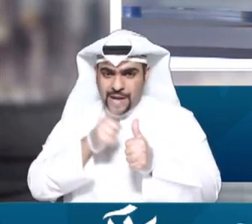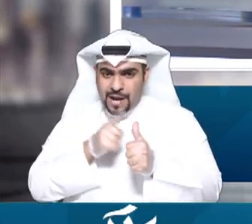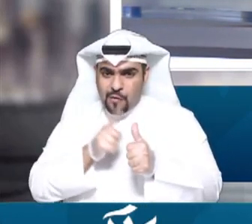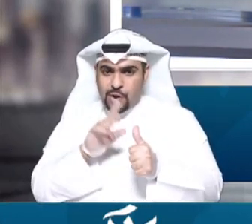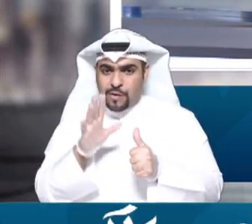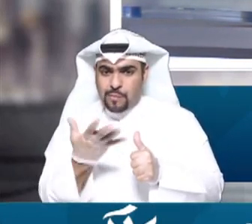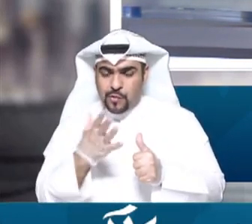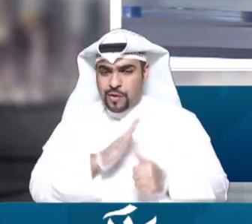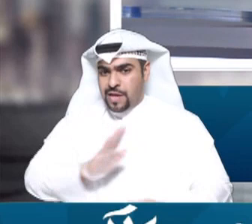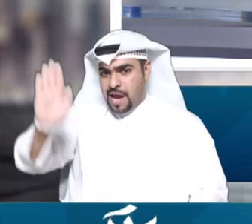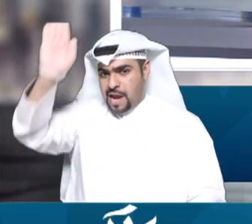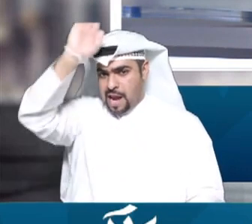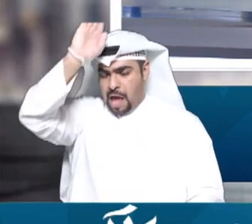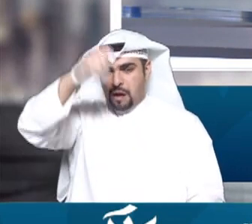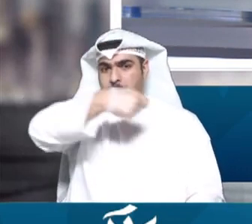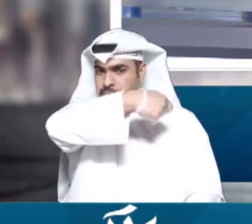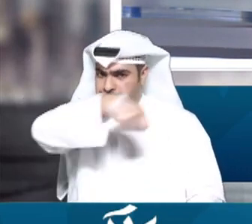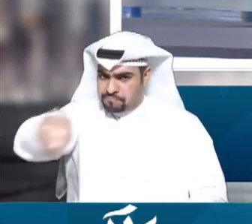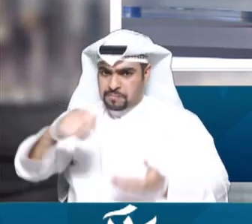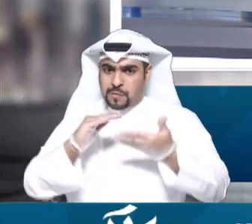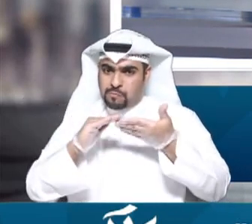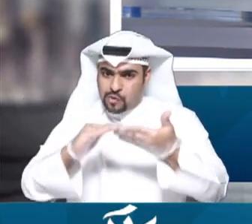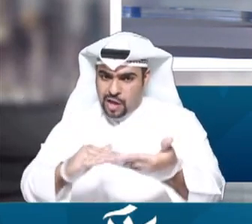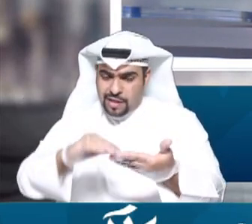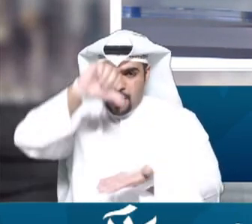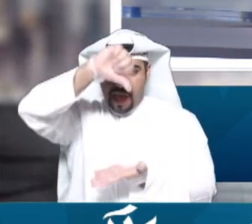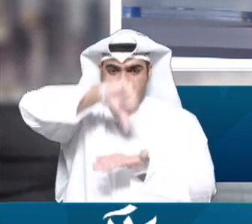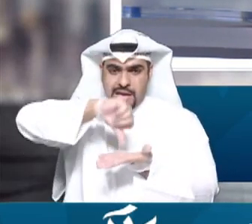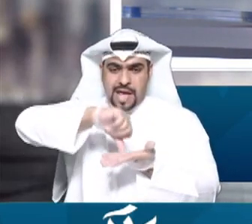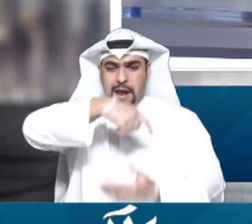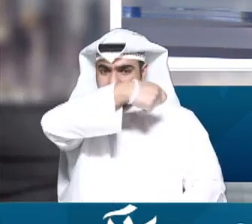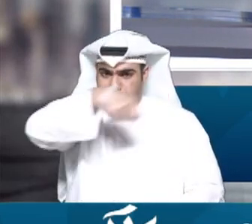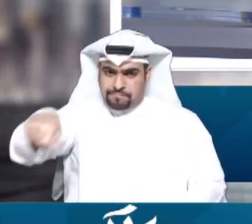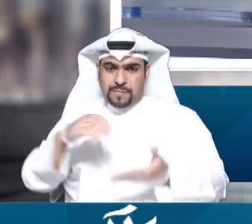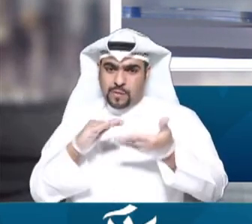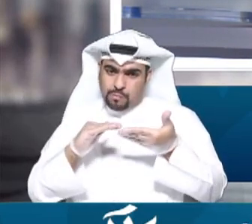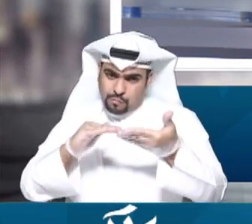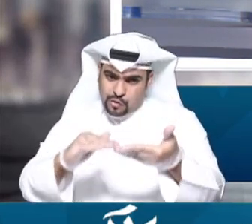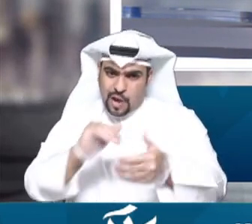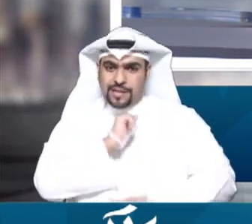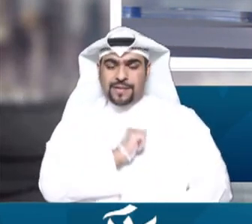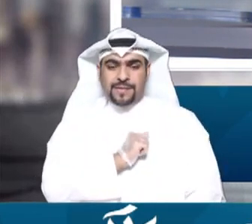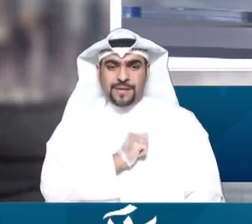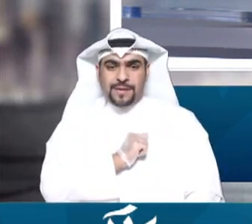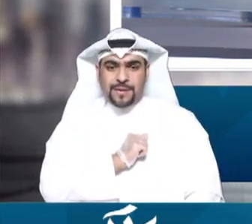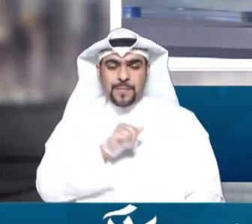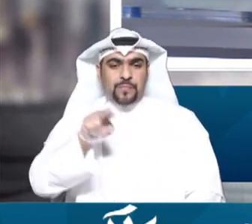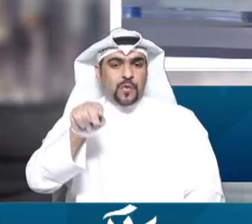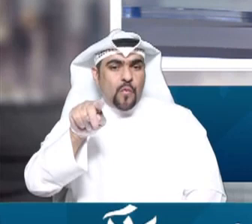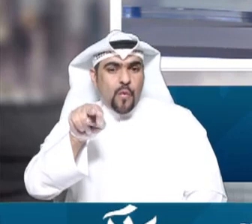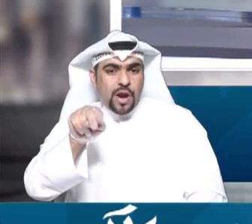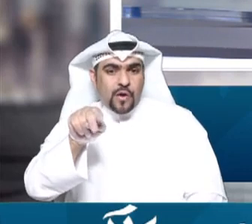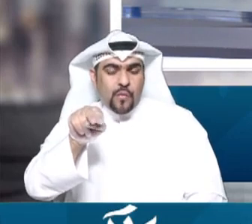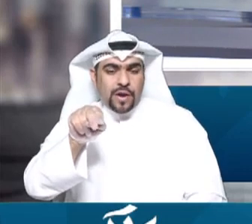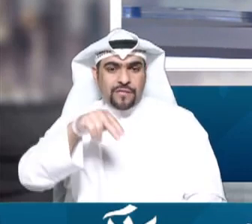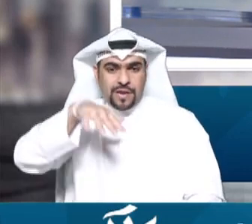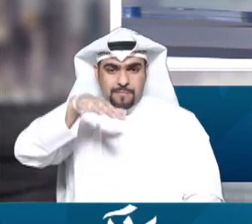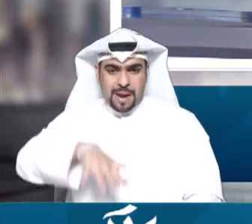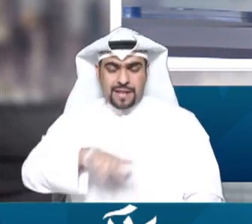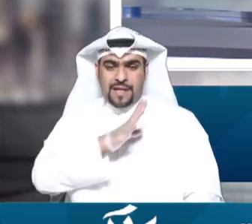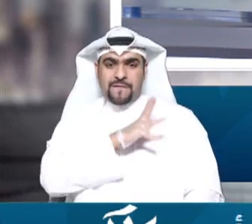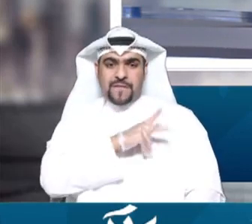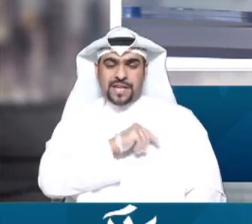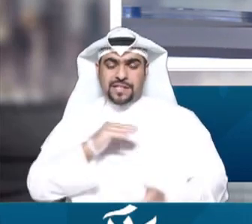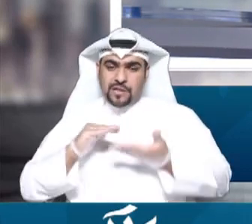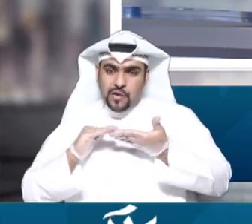جمهورية العراق والجمهورية الإسلامية الإيرانية، نعم، بالإضافة إلى الأخوان في الأخوان في فلسطين.